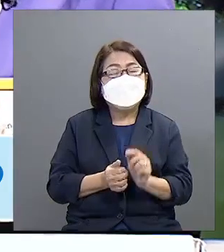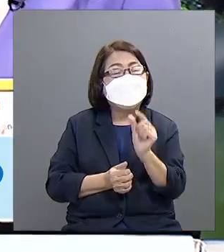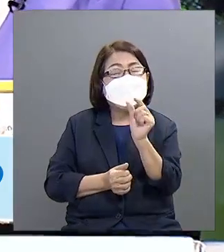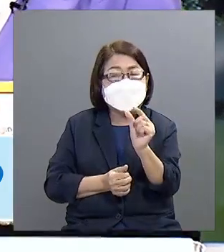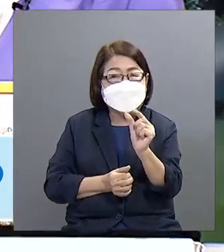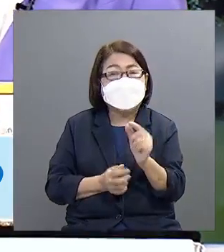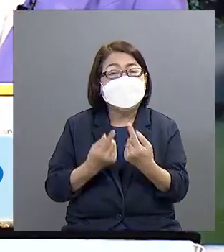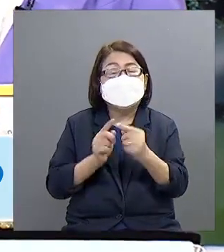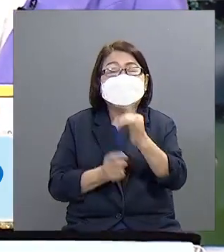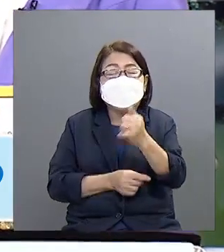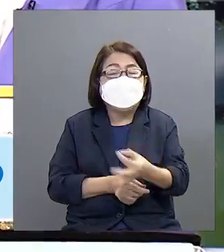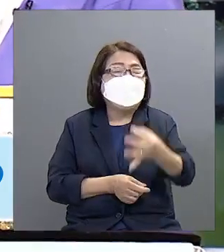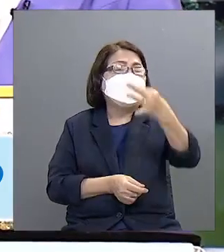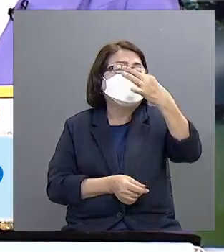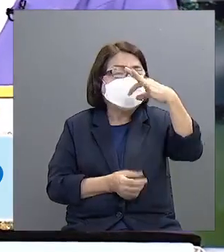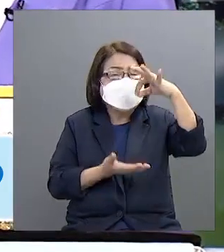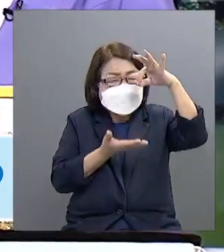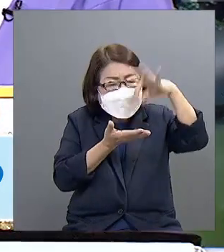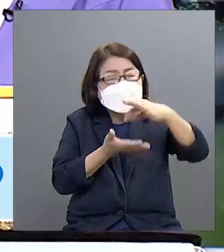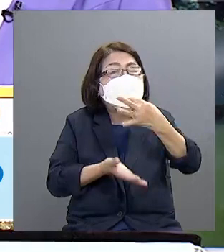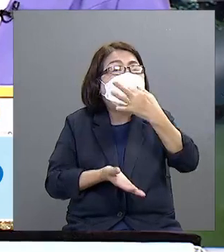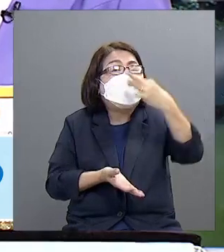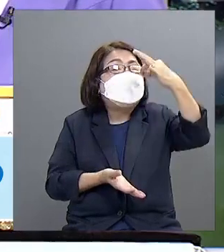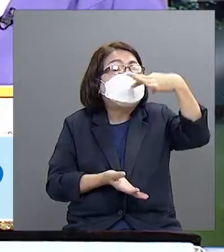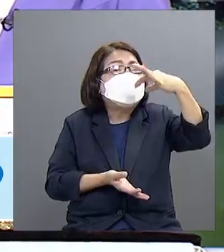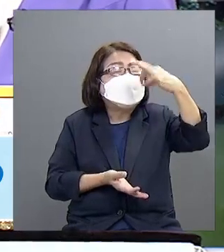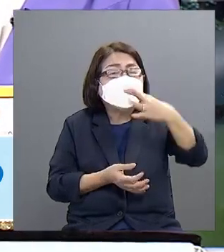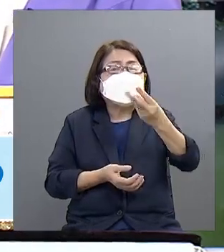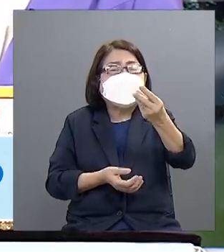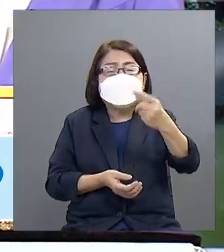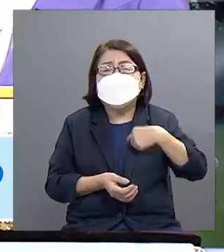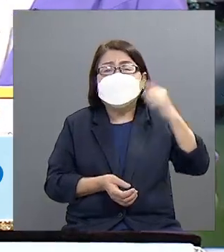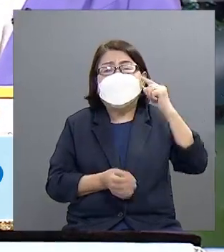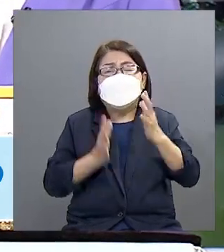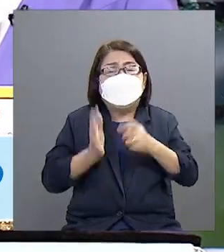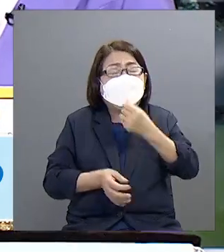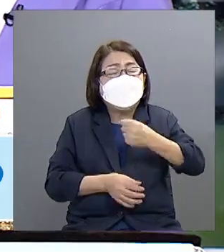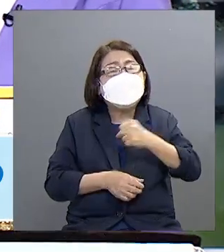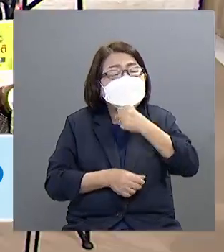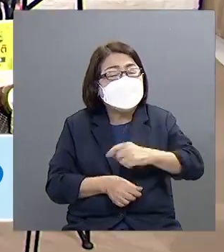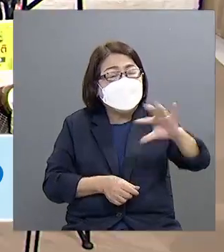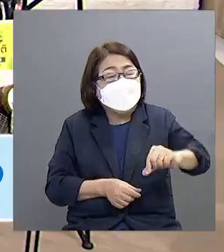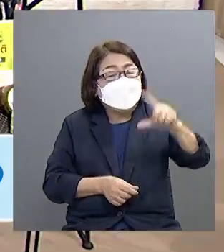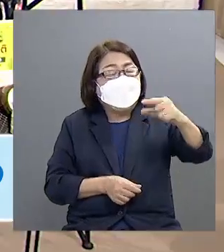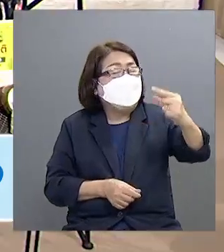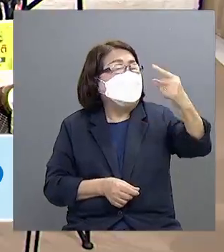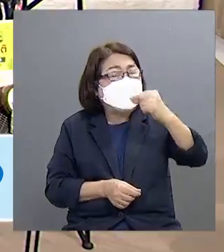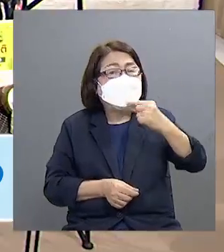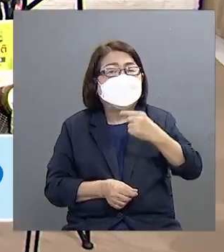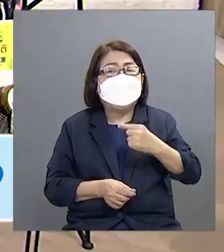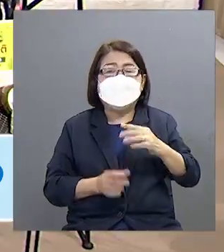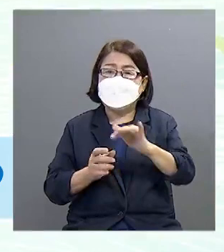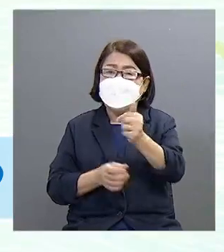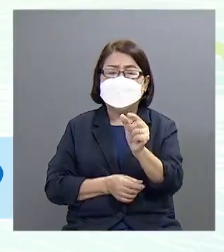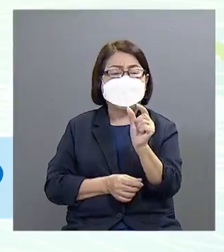ยากกะปริมาณยากบางทีคนมีอายุก็มือสั่น เดี๋ยวบีบเยอะเก ิน ใช่ครับเพราะเป็นซอฟต์เจลเนี่ย1